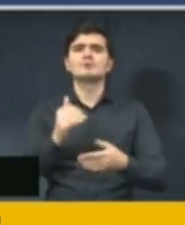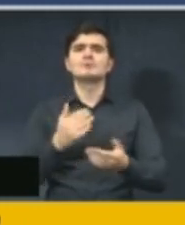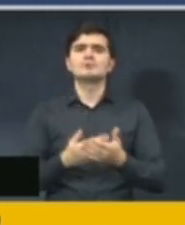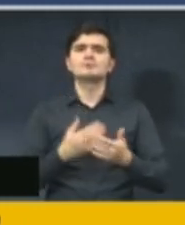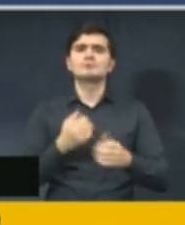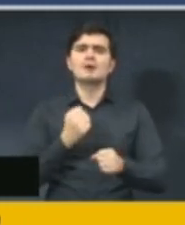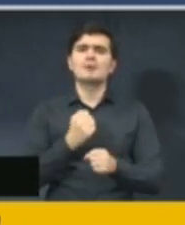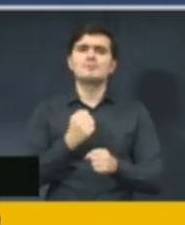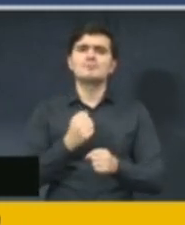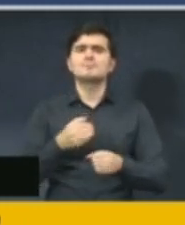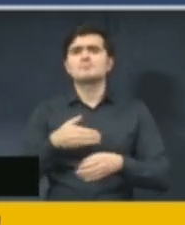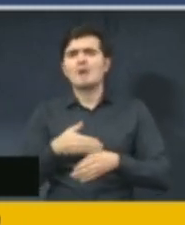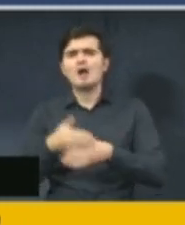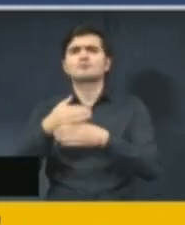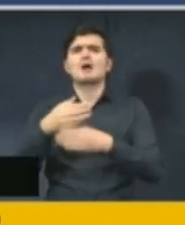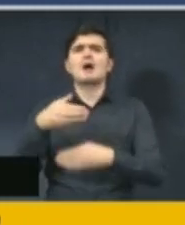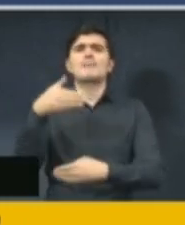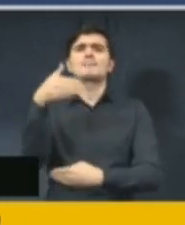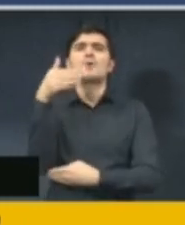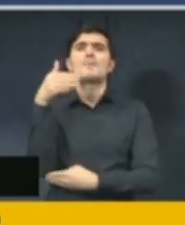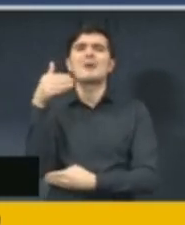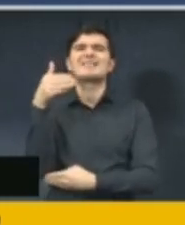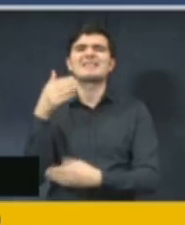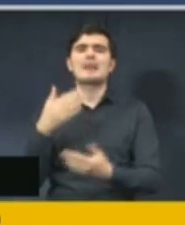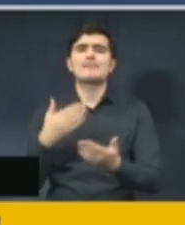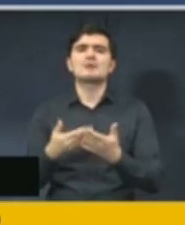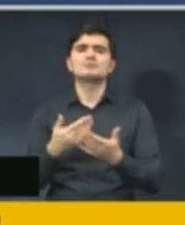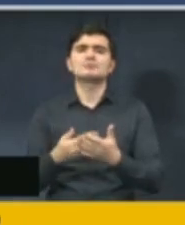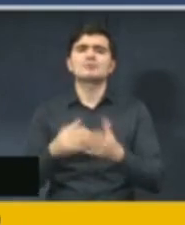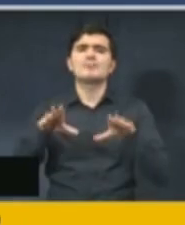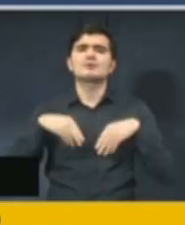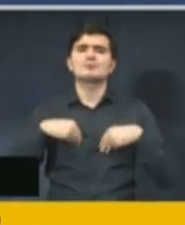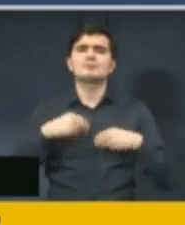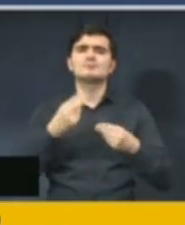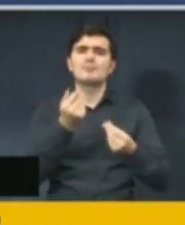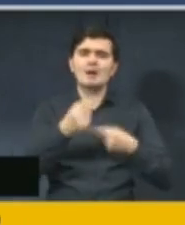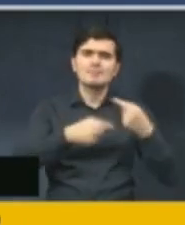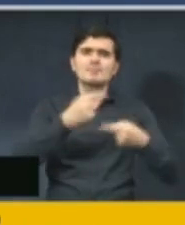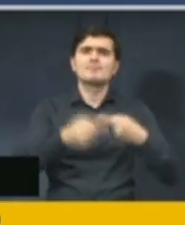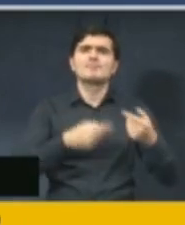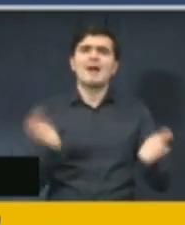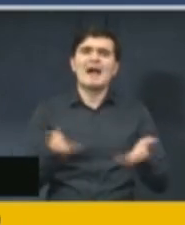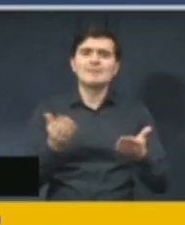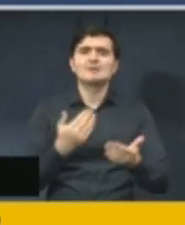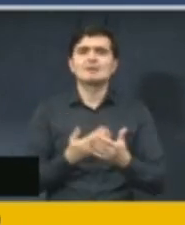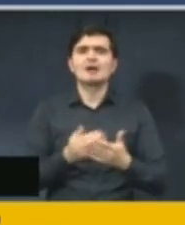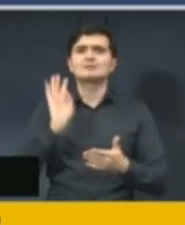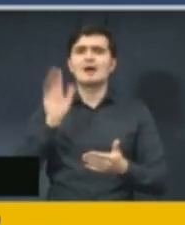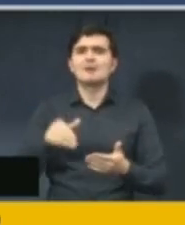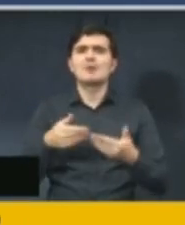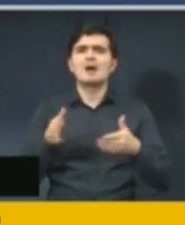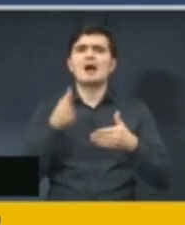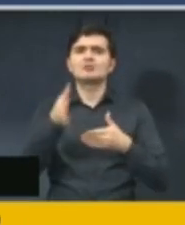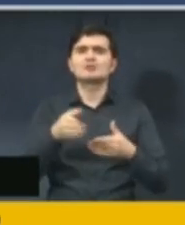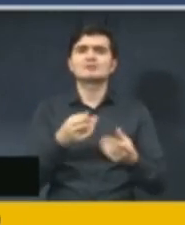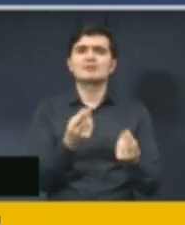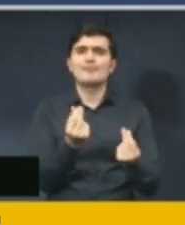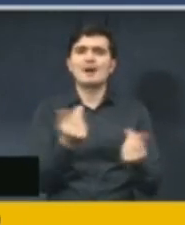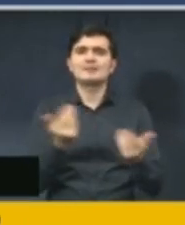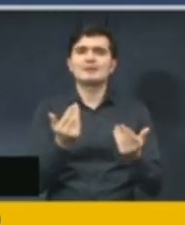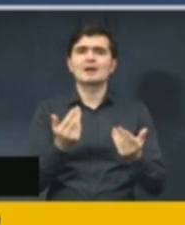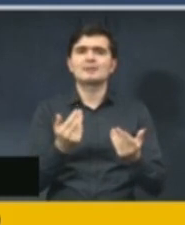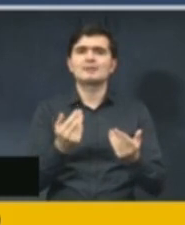fluidiza, va ajuta companiile în a primi cash flow mai repede și să poată să aibă acces la bani